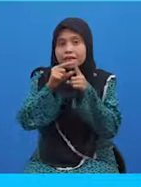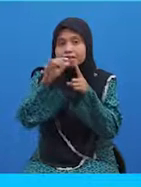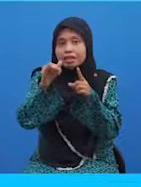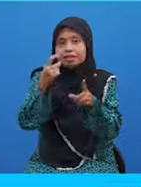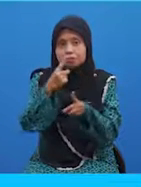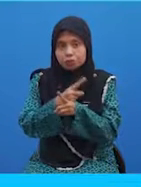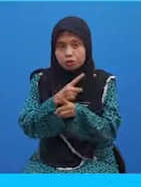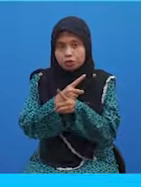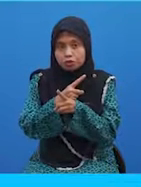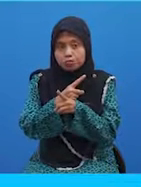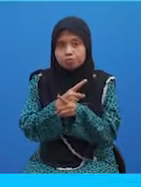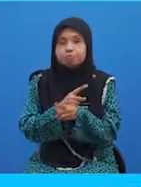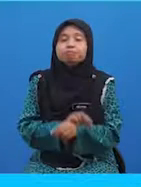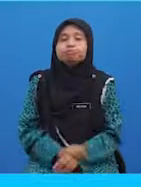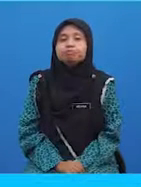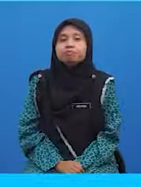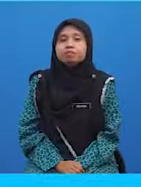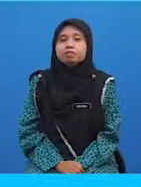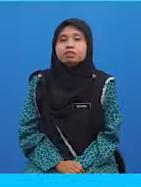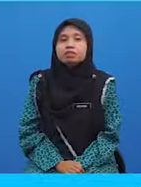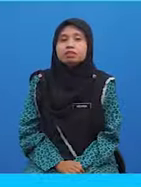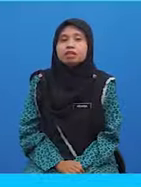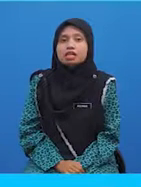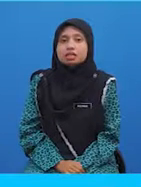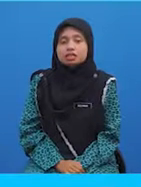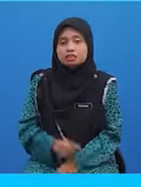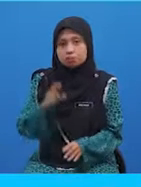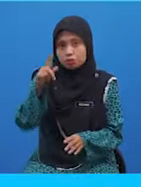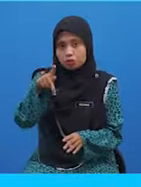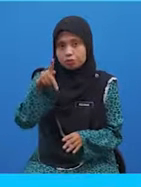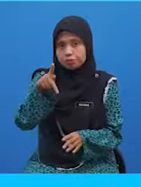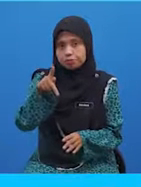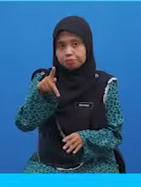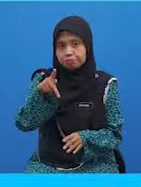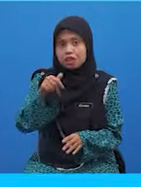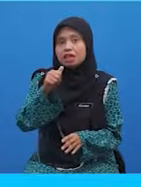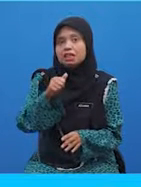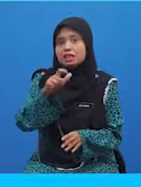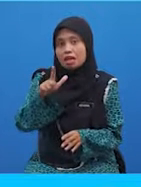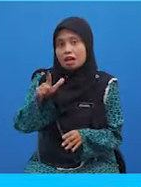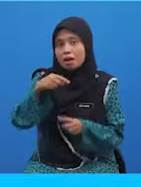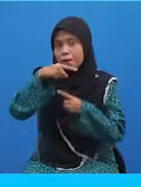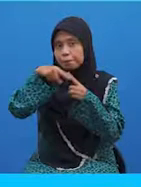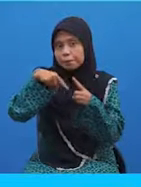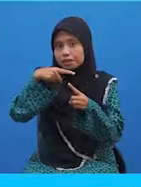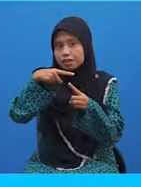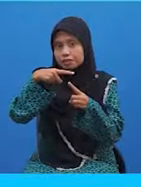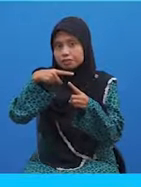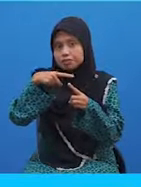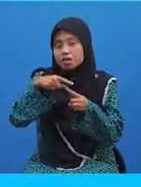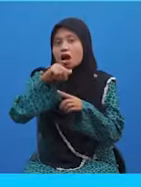adalah seperti yang berikut. Adalah, sepatutnya ialah. Bila,